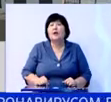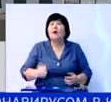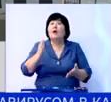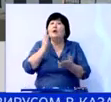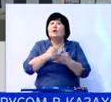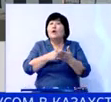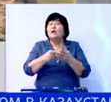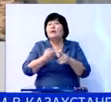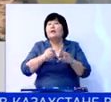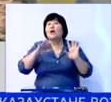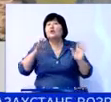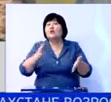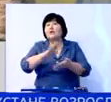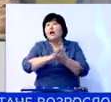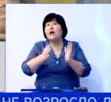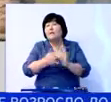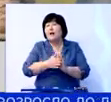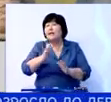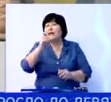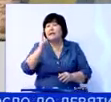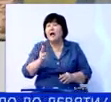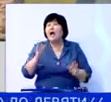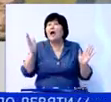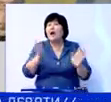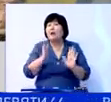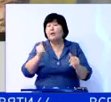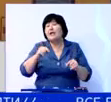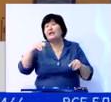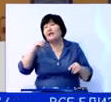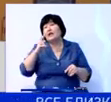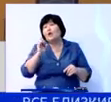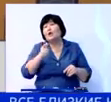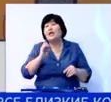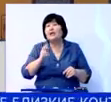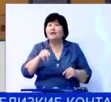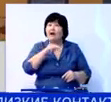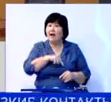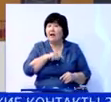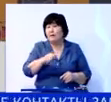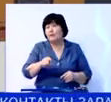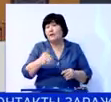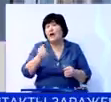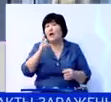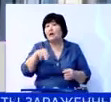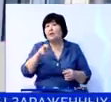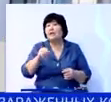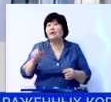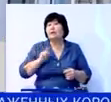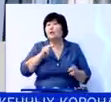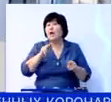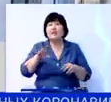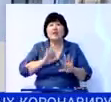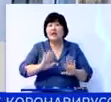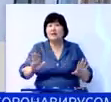Стоит отметить, это чрезвычайное положение не социального, а природного и техногенного характера. Поэтому комендатура не вводится.